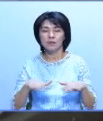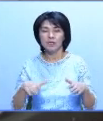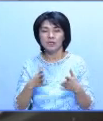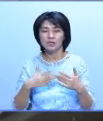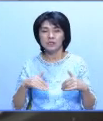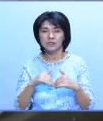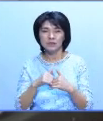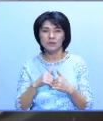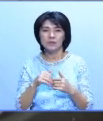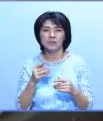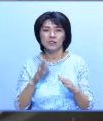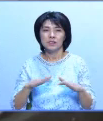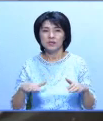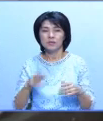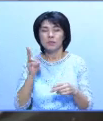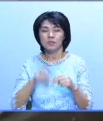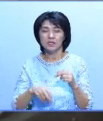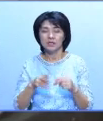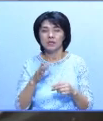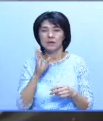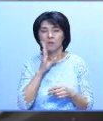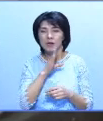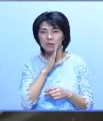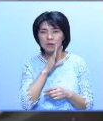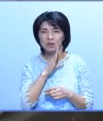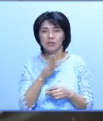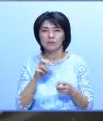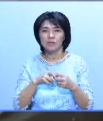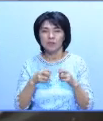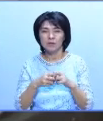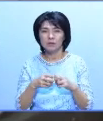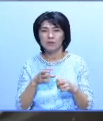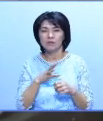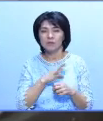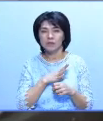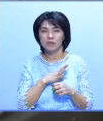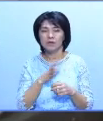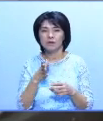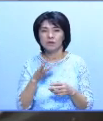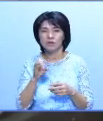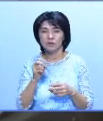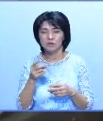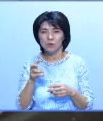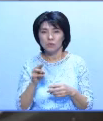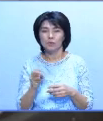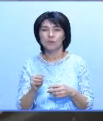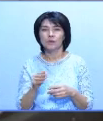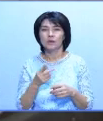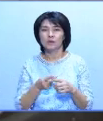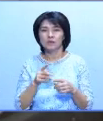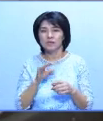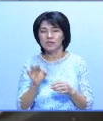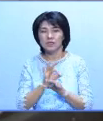всему дети потеряли мать накануне. И проблема была с жильем, то есть у них никогда не было своего